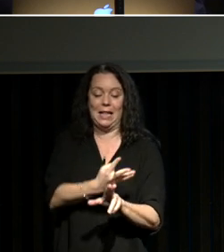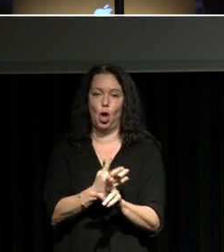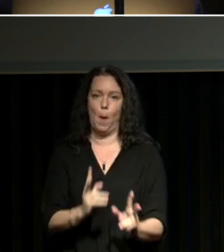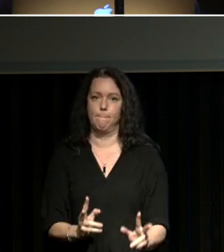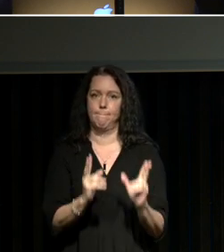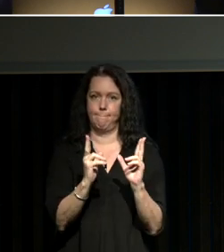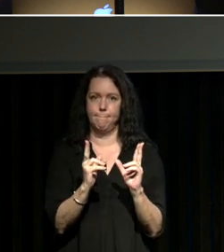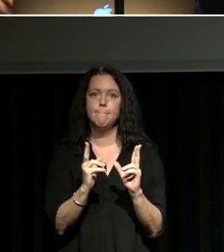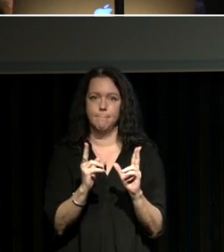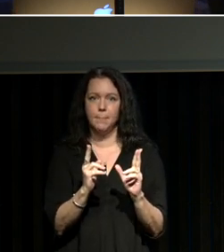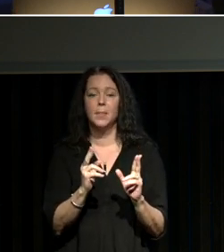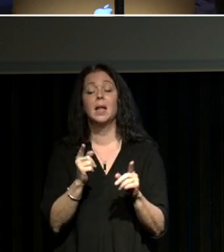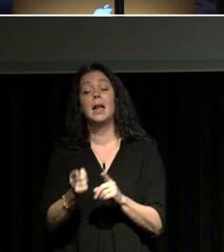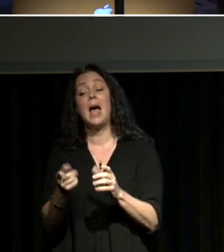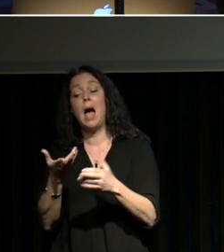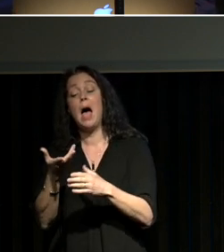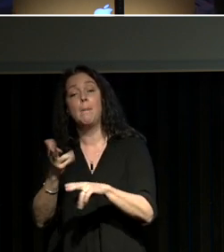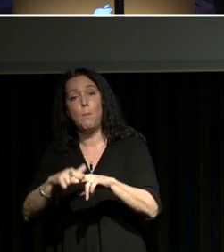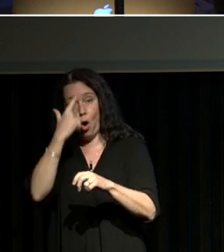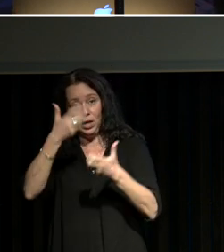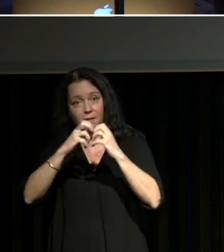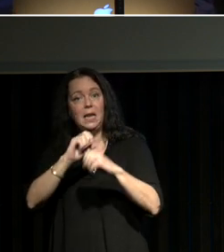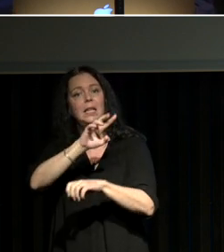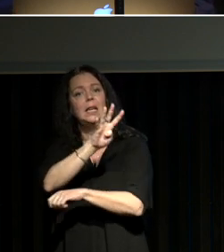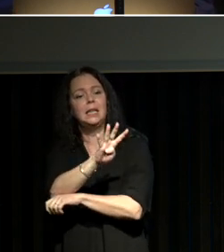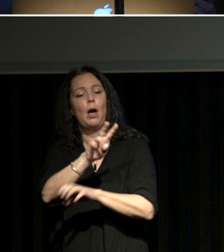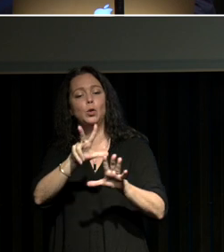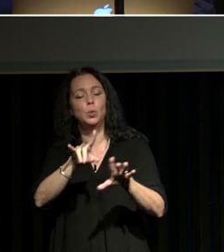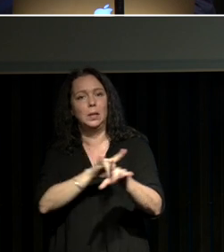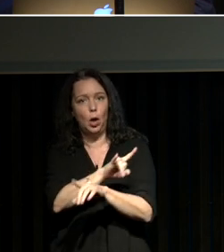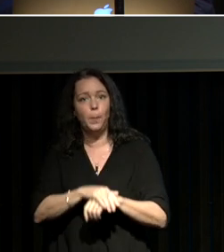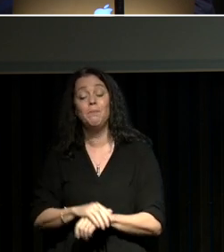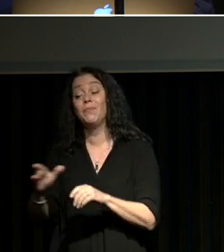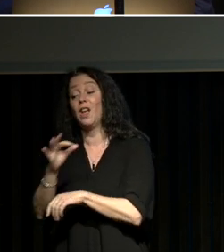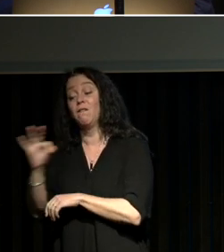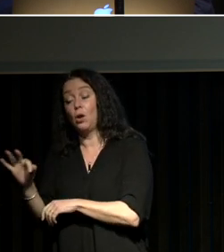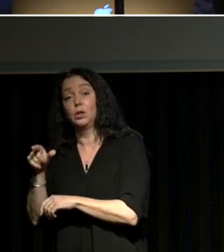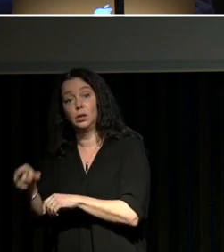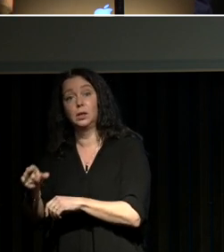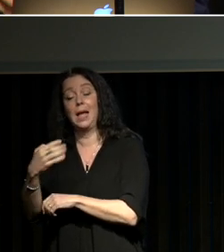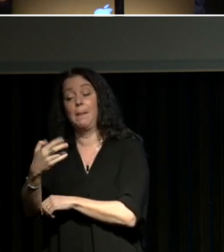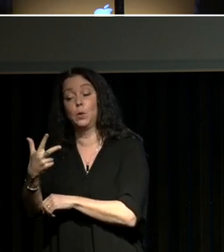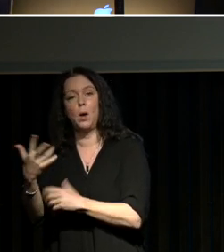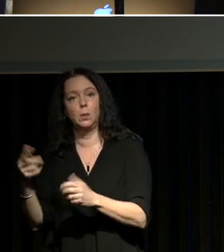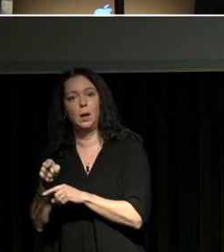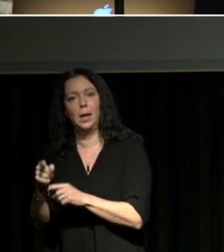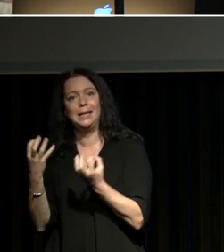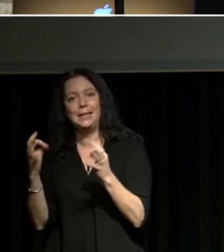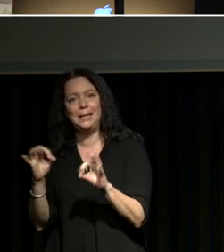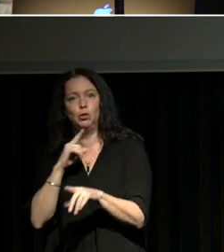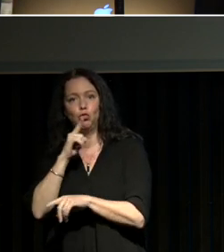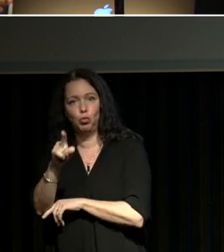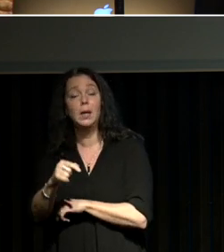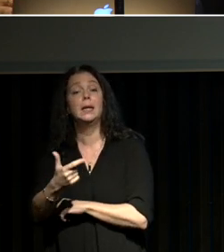mort encéphalique, en moyenne, c'est 48 heures. Et en France, pour faire du M3, la moyenne, c'est environ 10 jours. C'est-à-dire qu'entre le